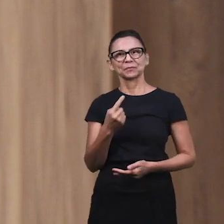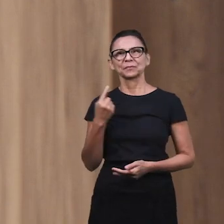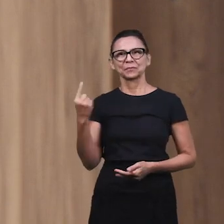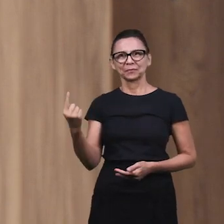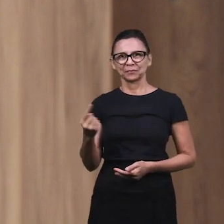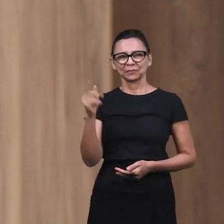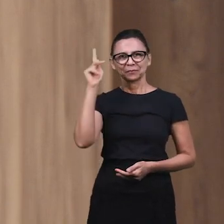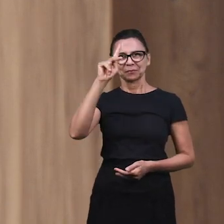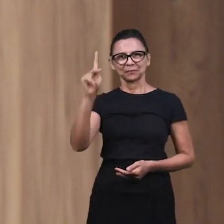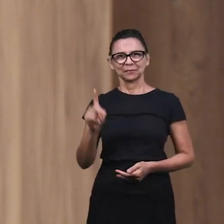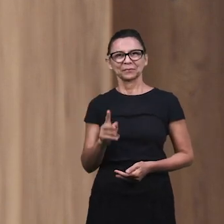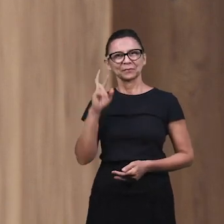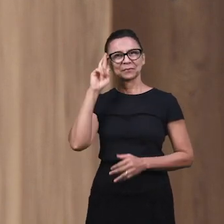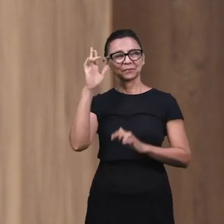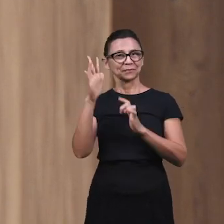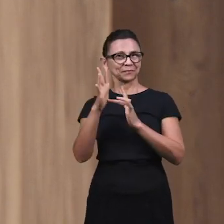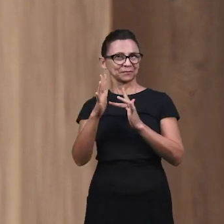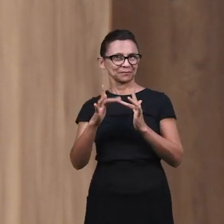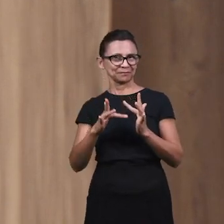du Seigneur Jésus.